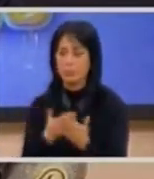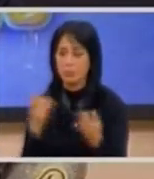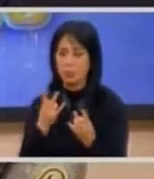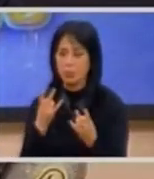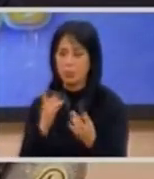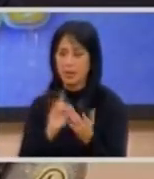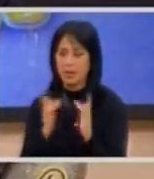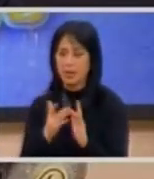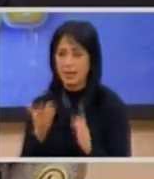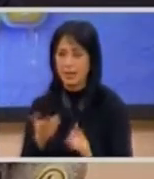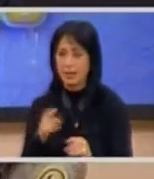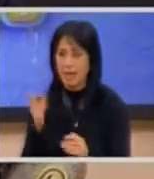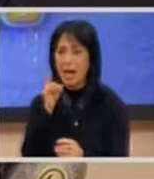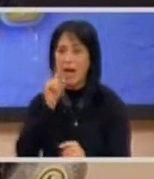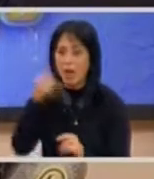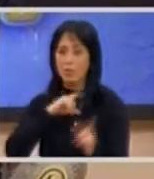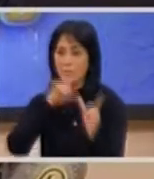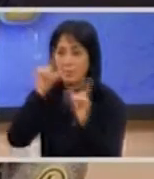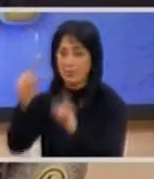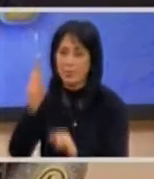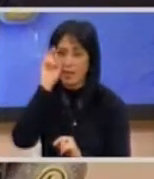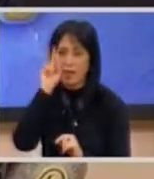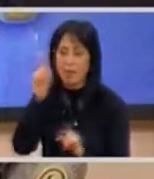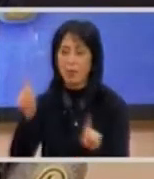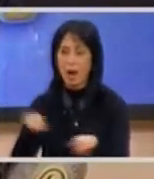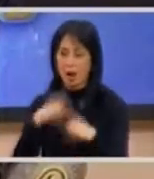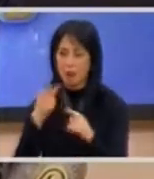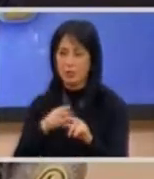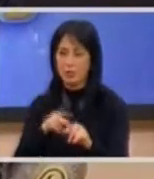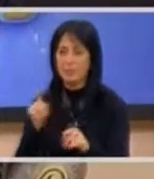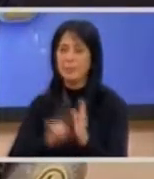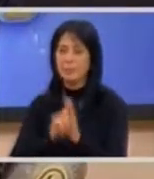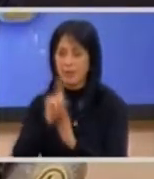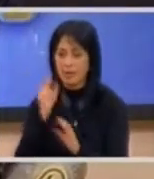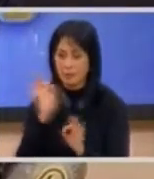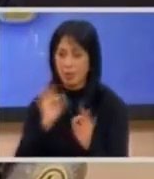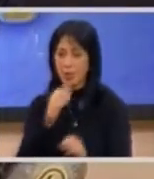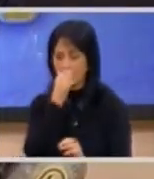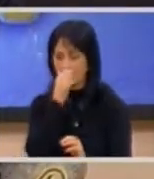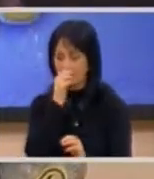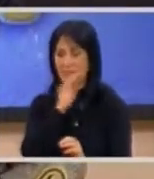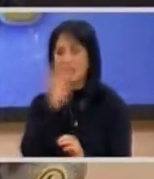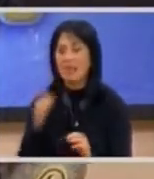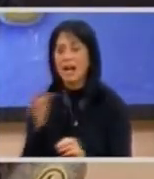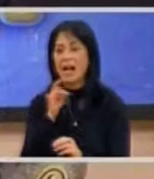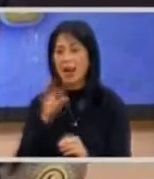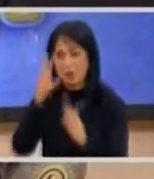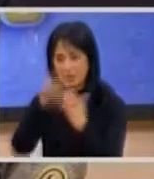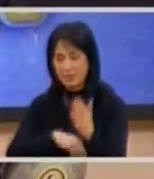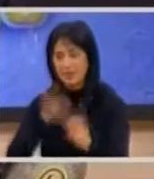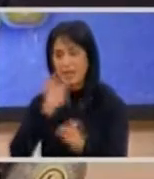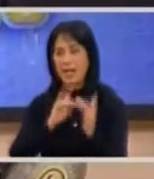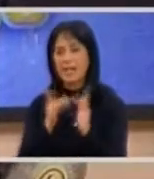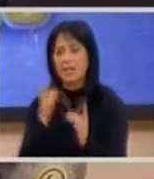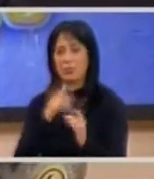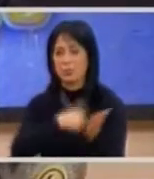და ეხა რეგიონებშიც მიმდინარეობს თავრობის მიერ განხორციელებული დაიწყება პროექტი, რომელიც ყველა რეგიონს მოიცავს, რომ ინტერნეტი კავშირი არსებობს,